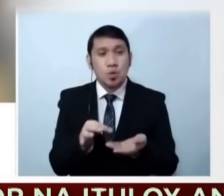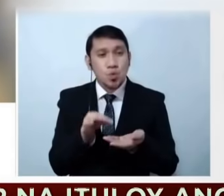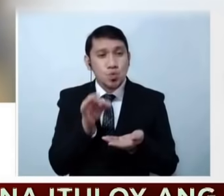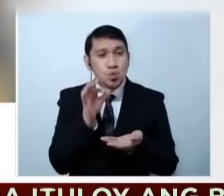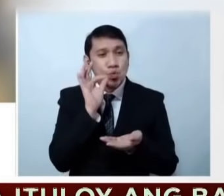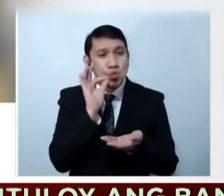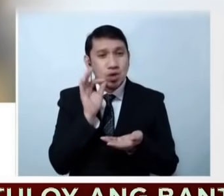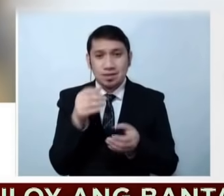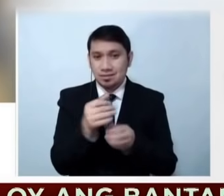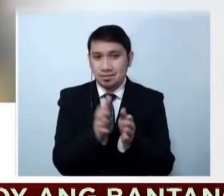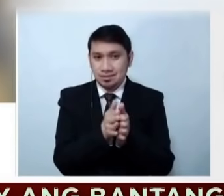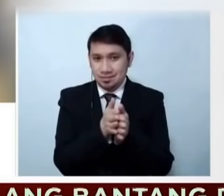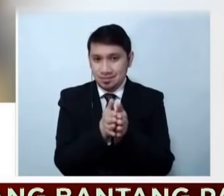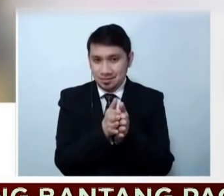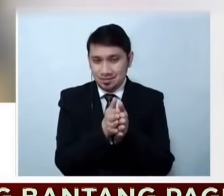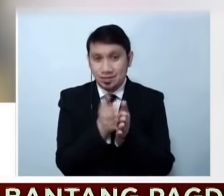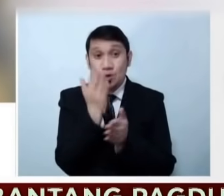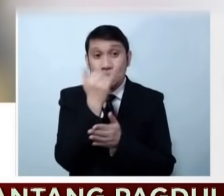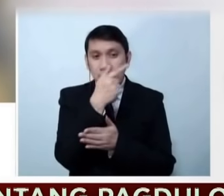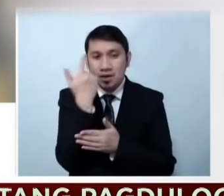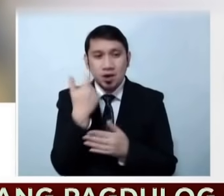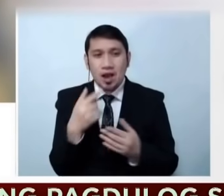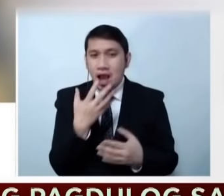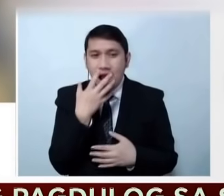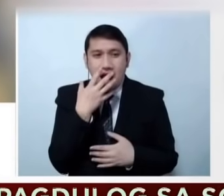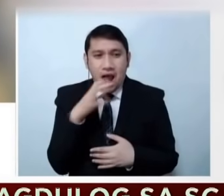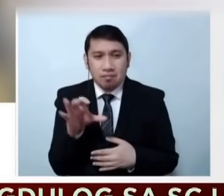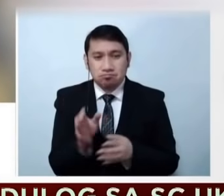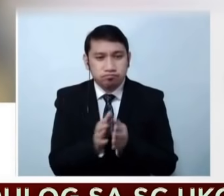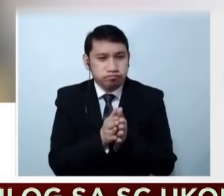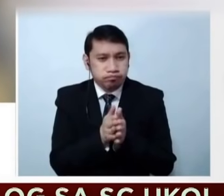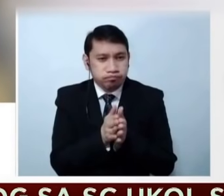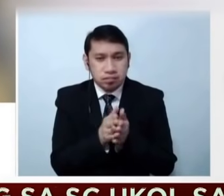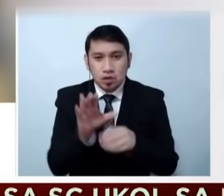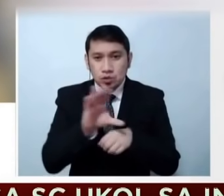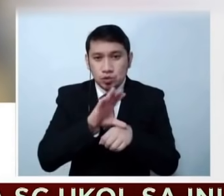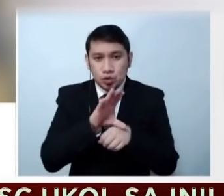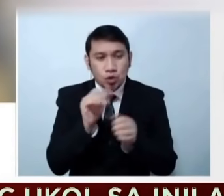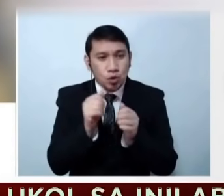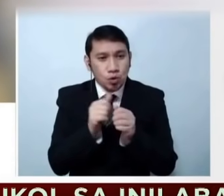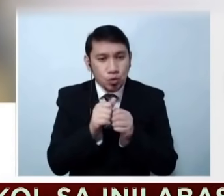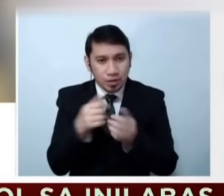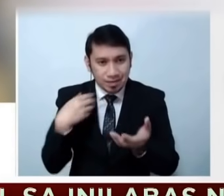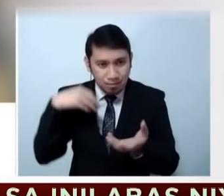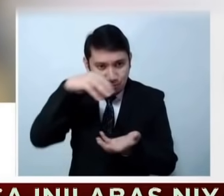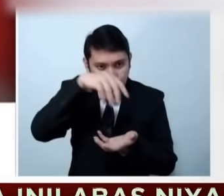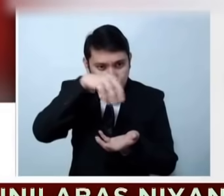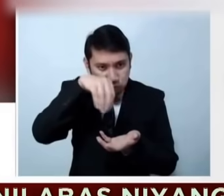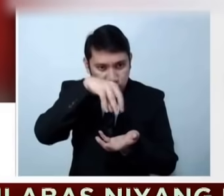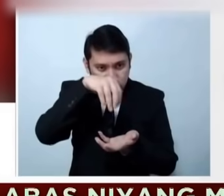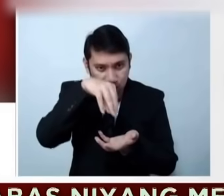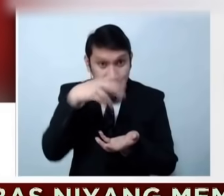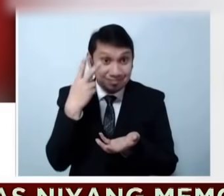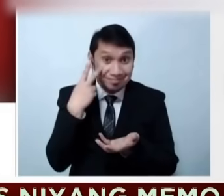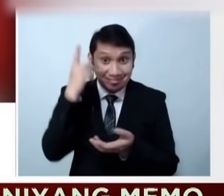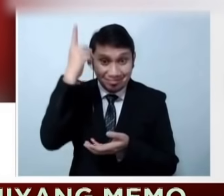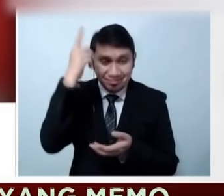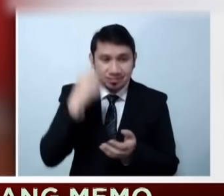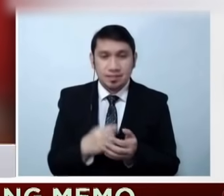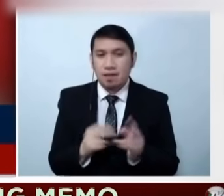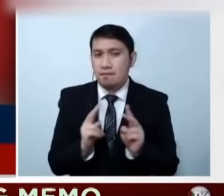tsokolating Batirol. Ma-e-enjoy ang hot tsokolating Batirol with crispy pinipig and marshmallows on top. Very